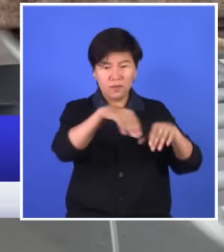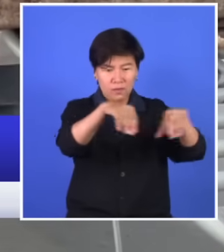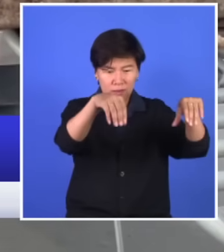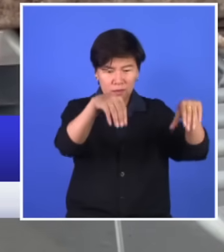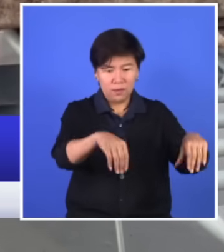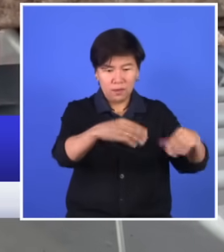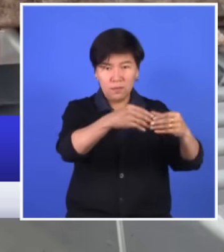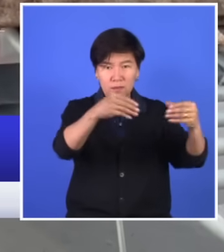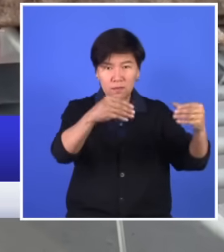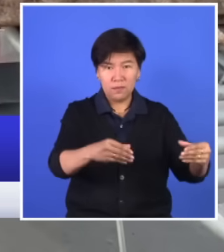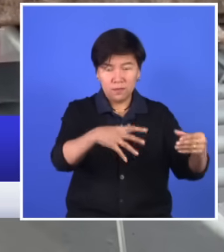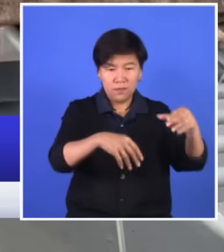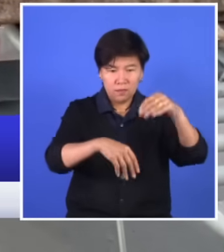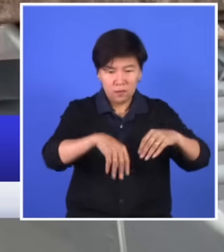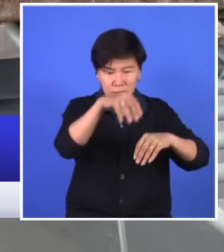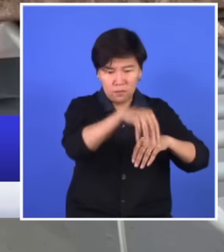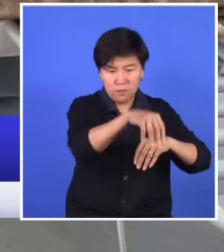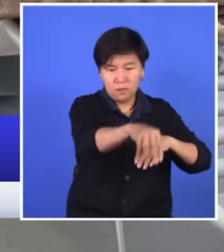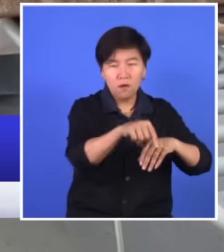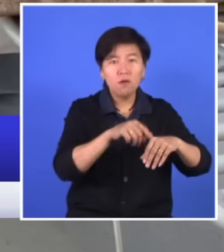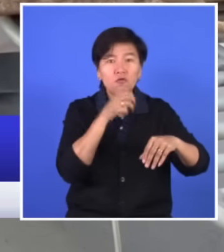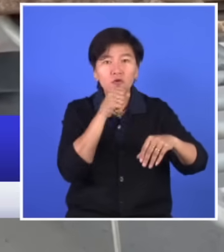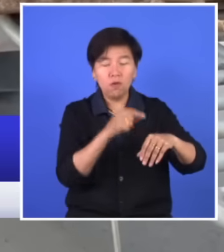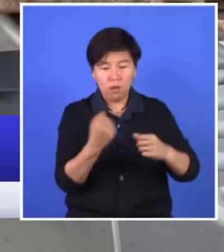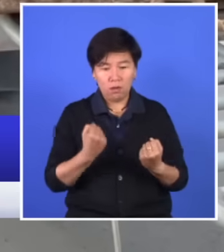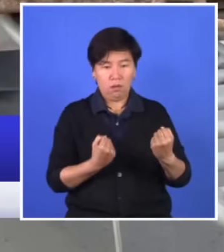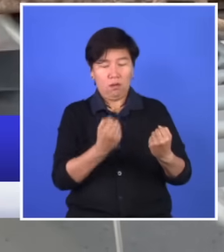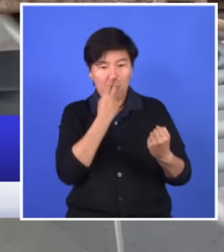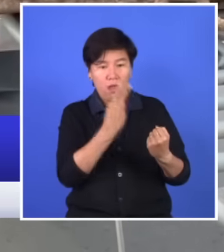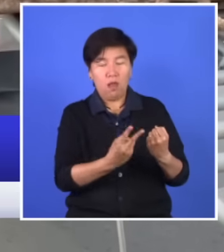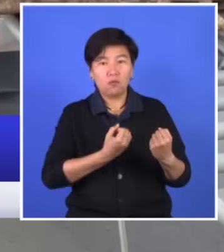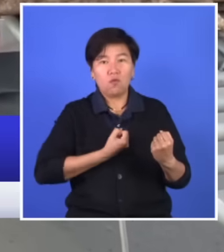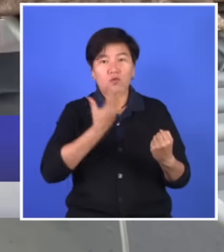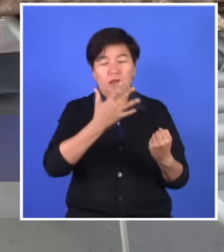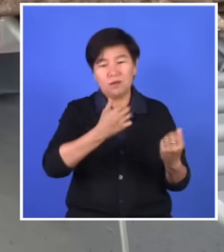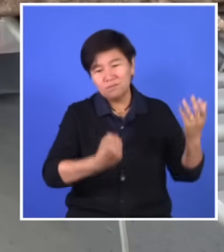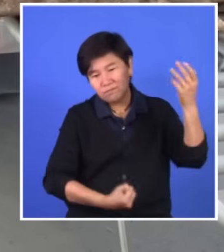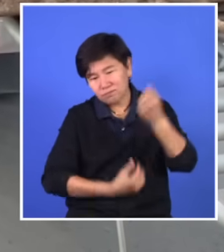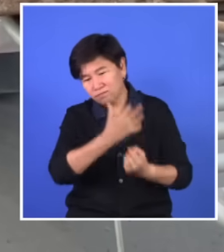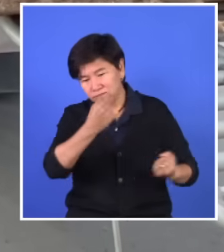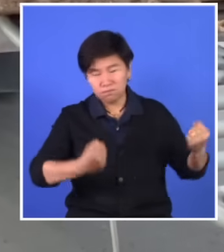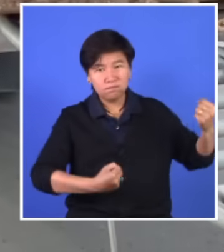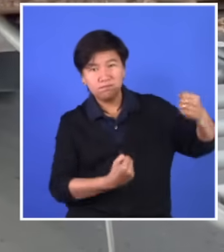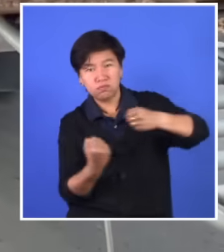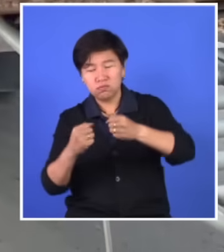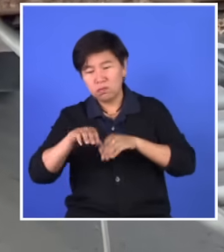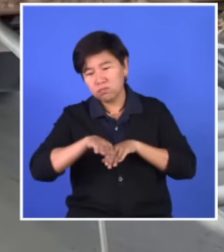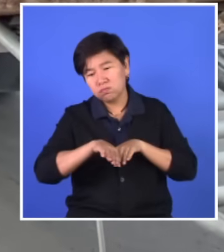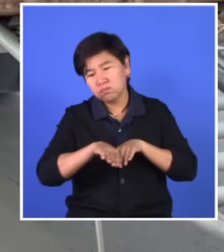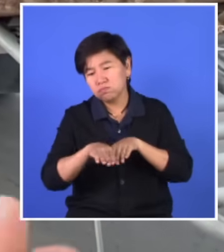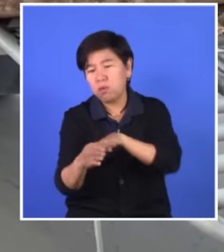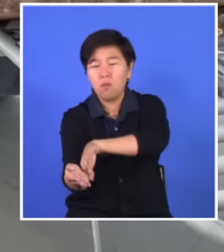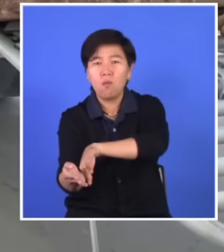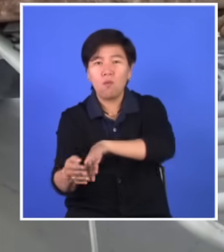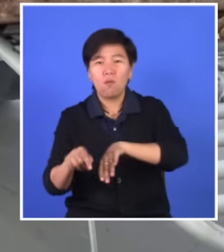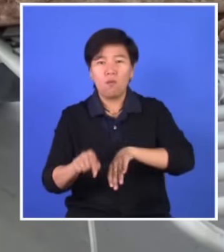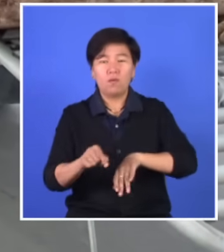มาถึงที่เกิดเหตุคนขับก็ด้วยความตกใจก็มีการักหลบหักหลบอืครับเพราะว่ามันมี